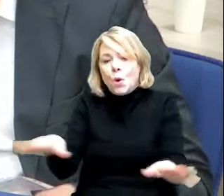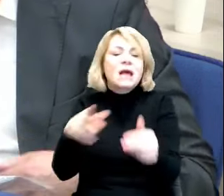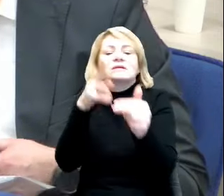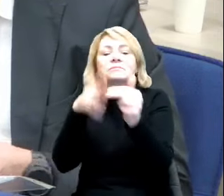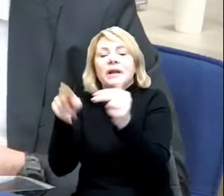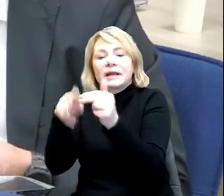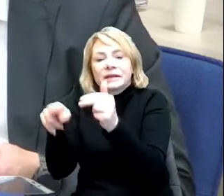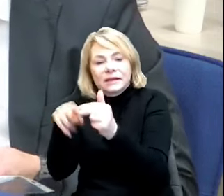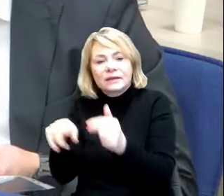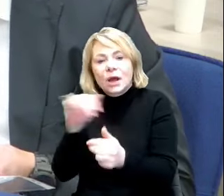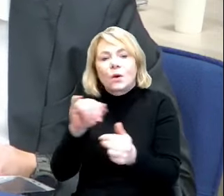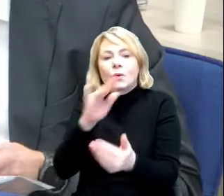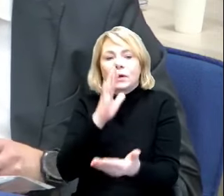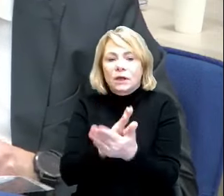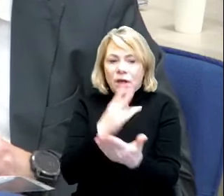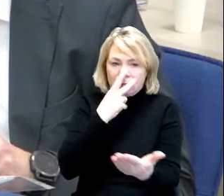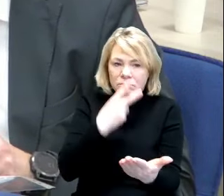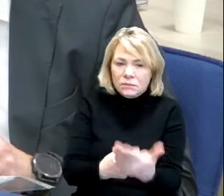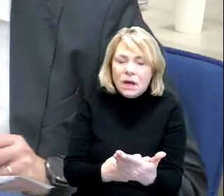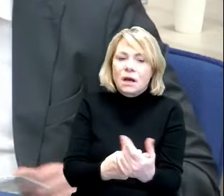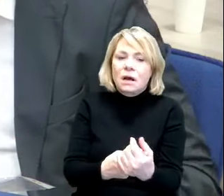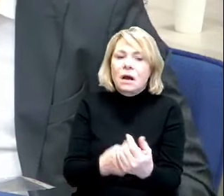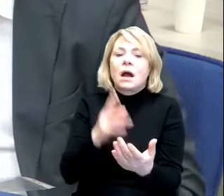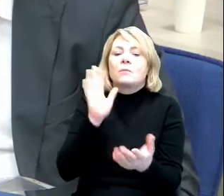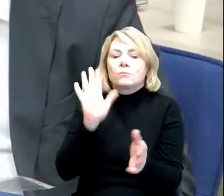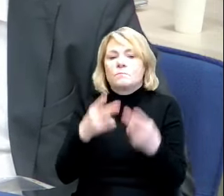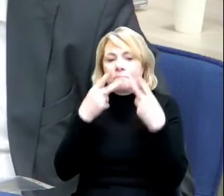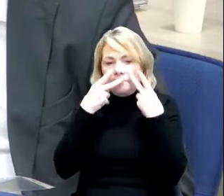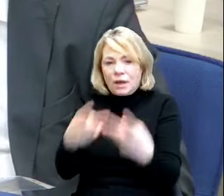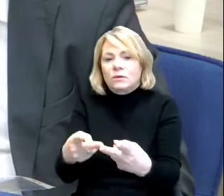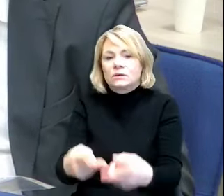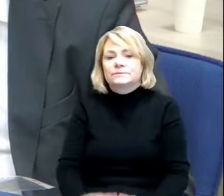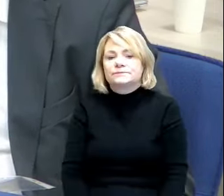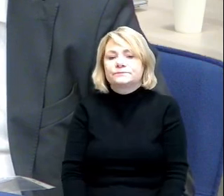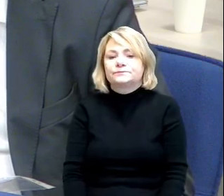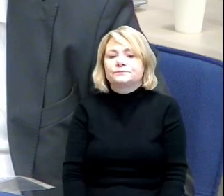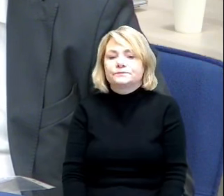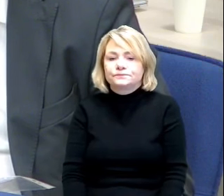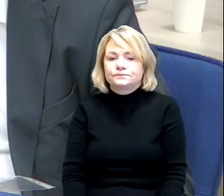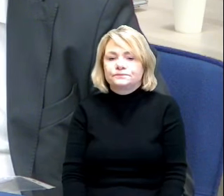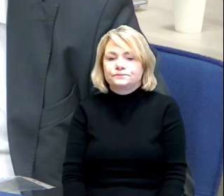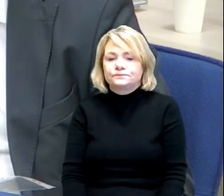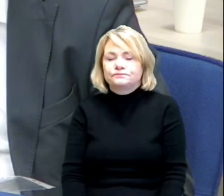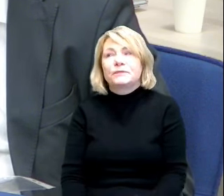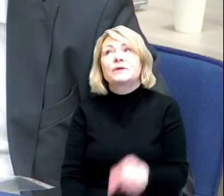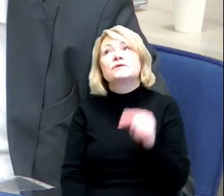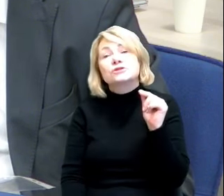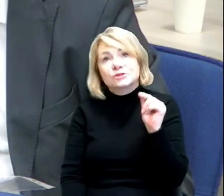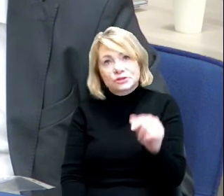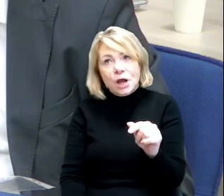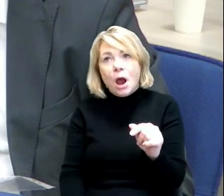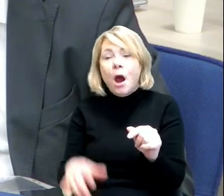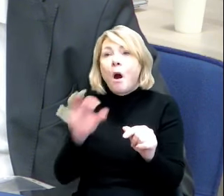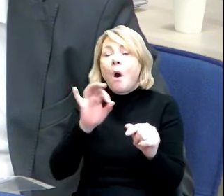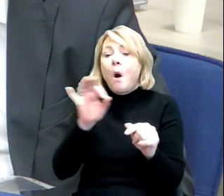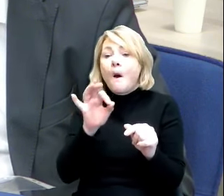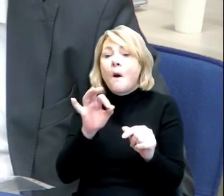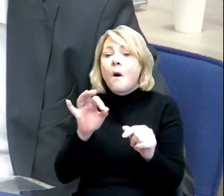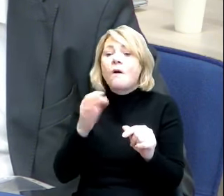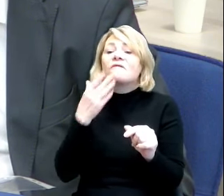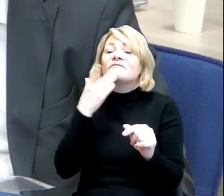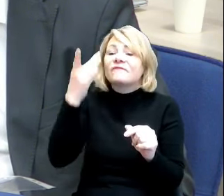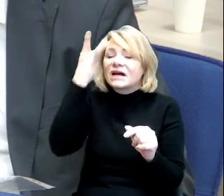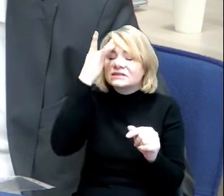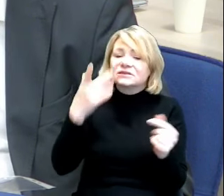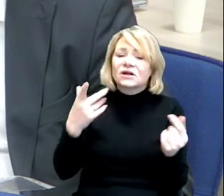kurie yra numatyti bus bus parodyti tai vienas iš tokių dalykų kalbant apie prieigas vasaros estrados tai iš